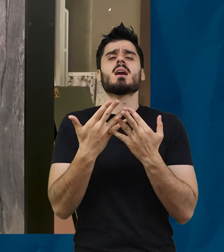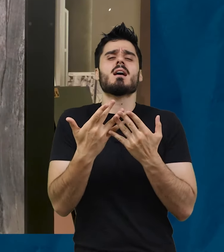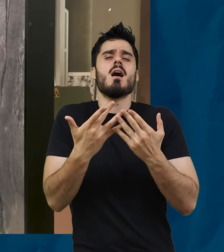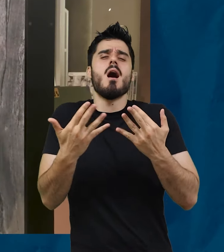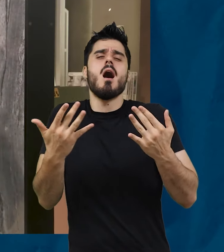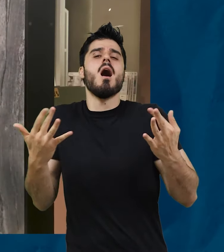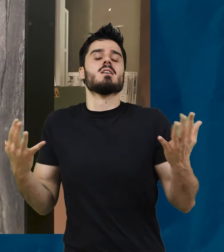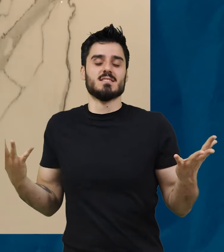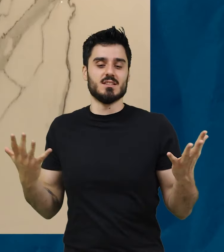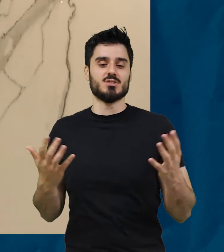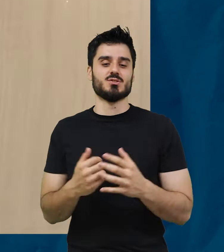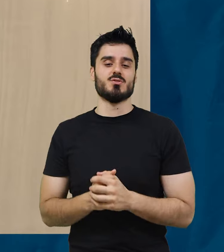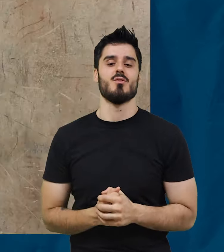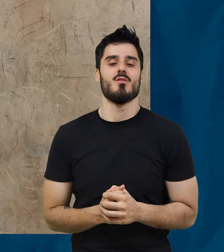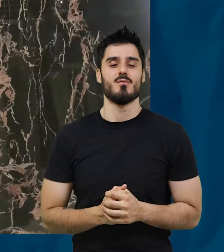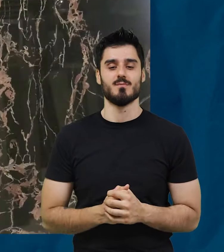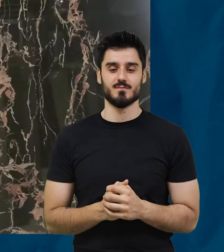едно дизайнерско решение.